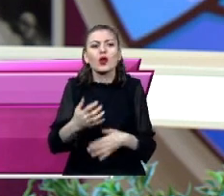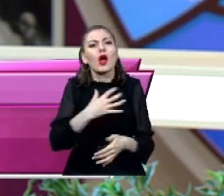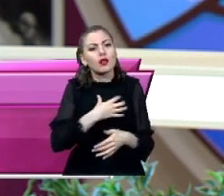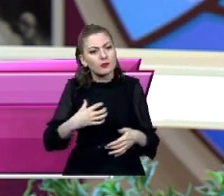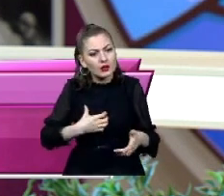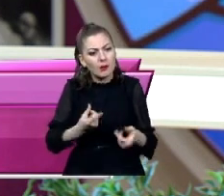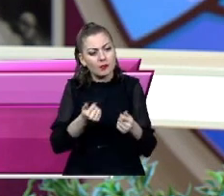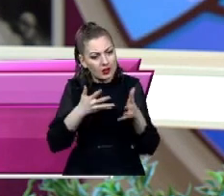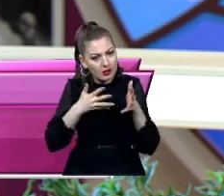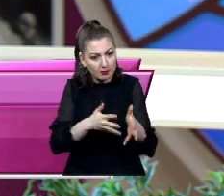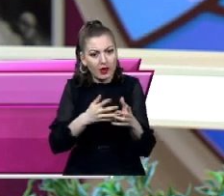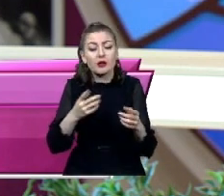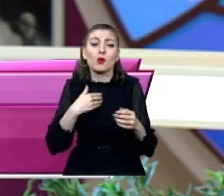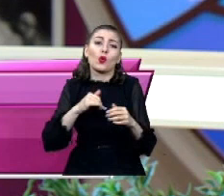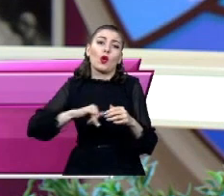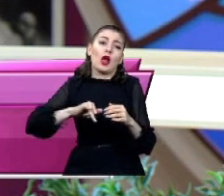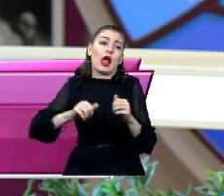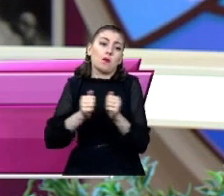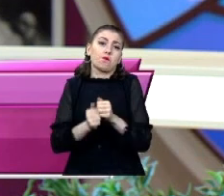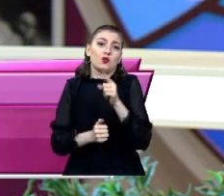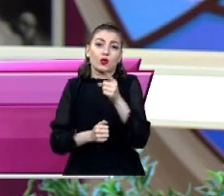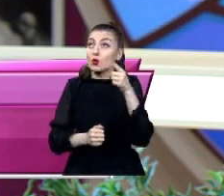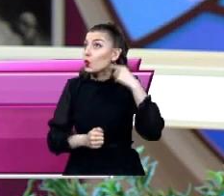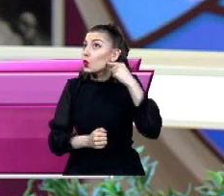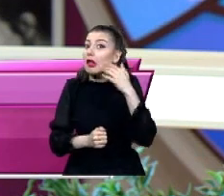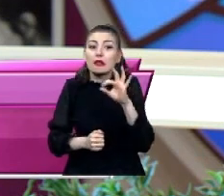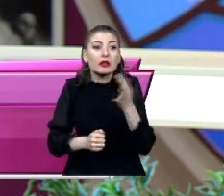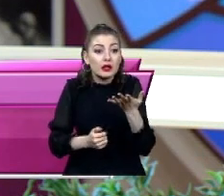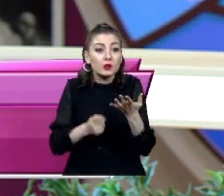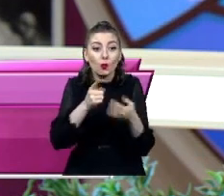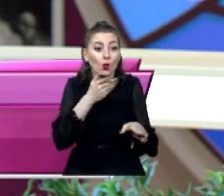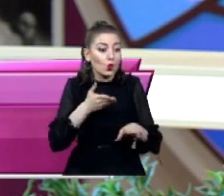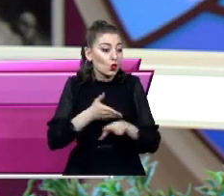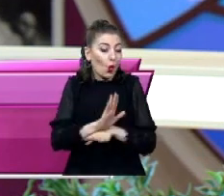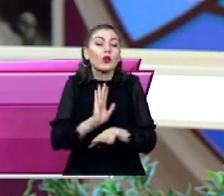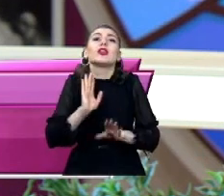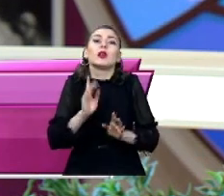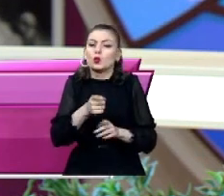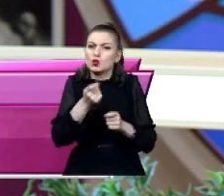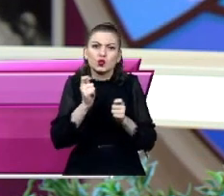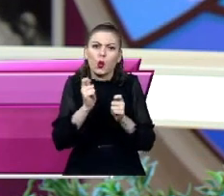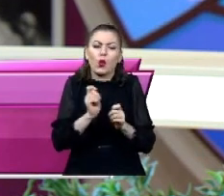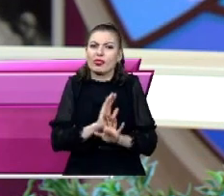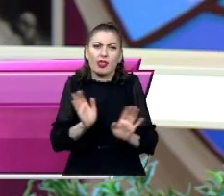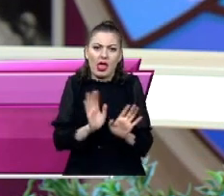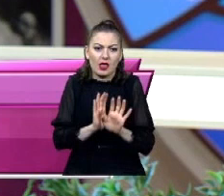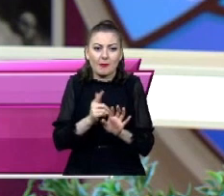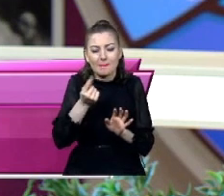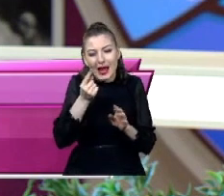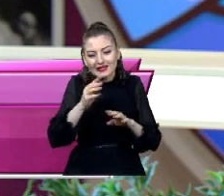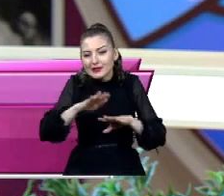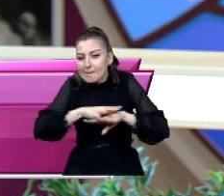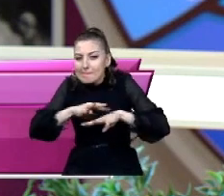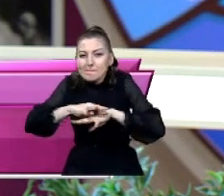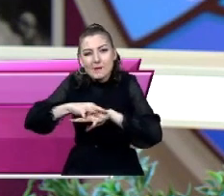annelerin üretebileceği şeylerden yanayım ve bu düşünüldüğü kadar da zor değil, yapmak da zor değil. Sadece biraz planlı hareket